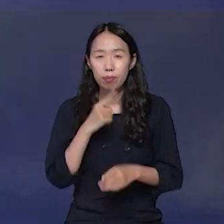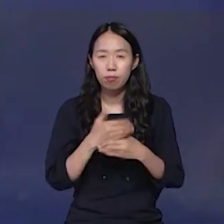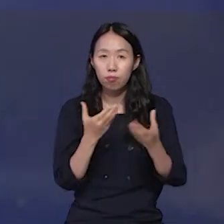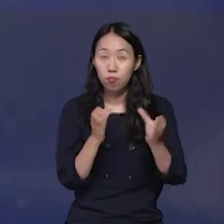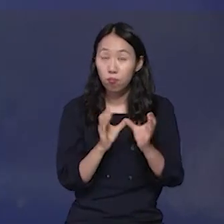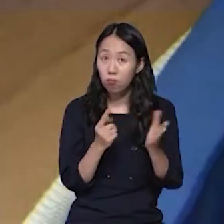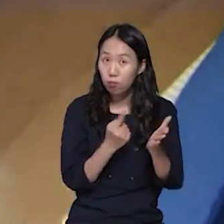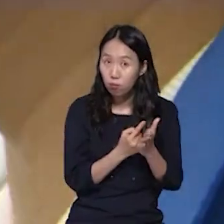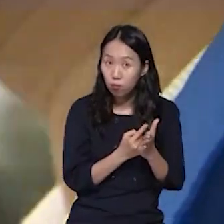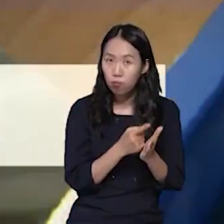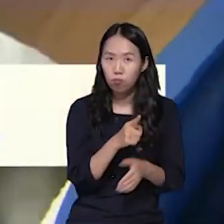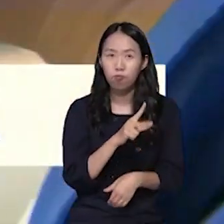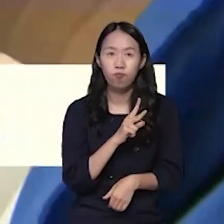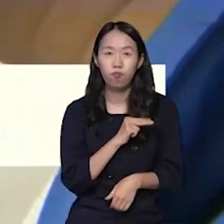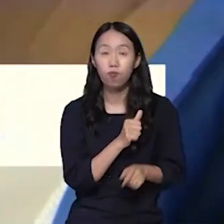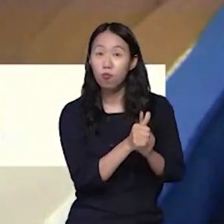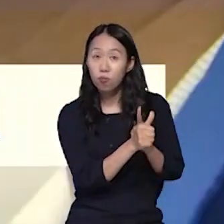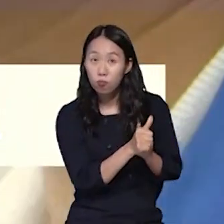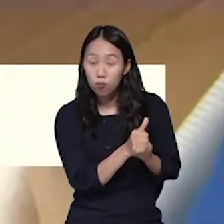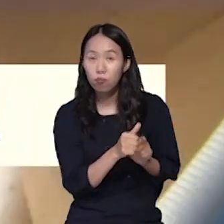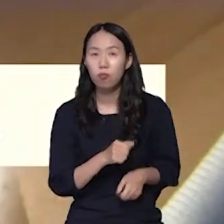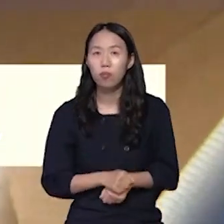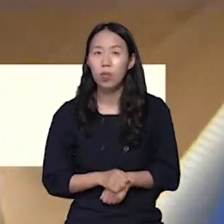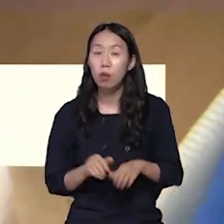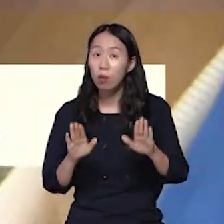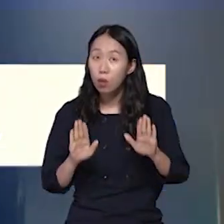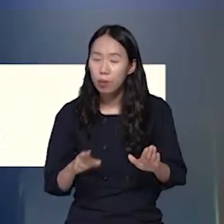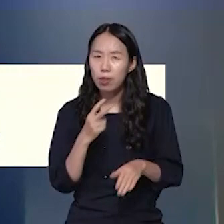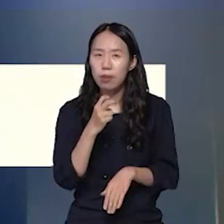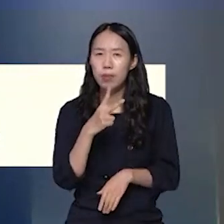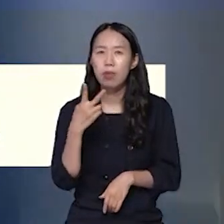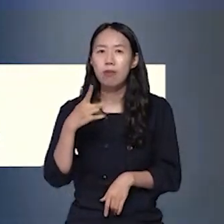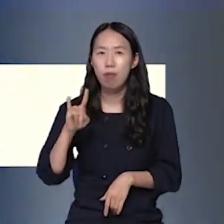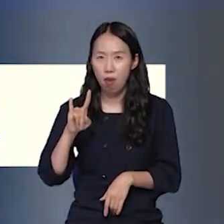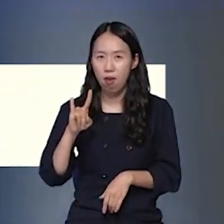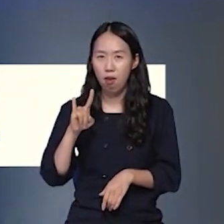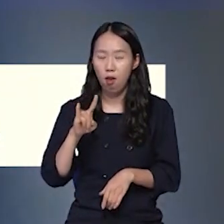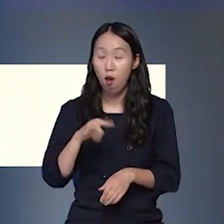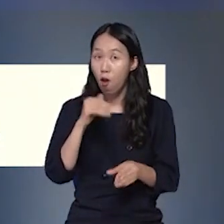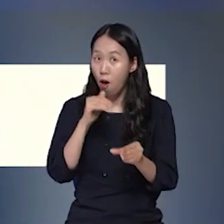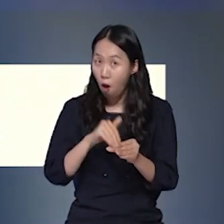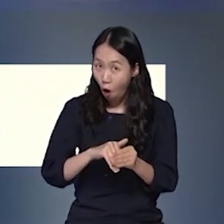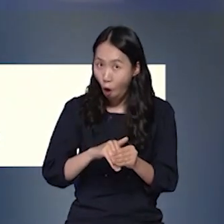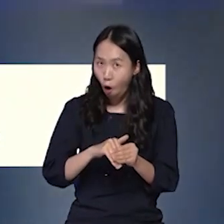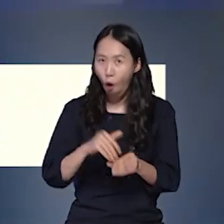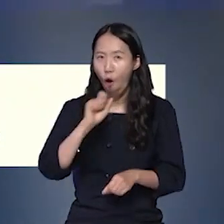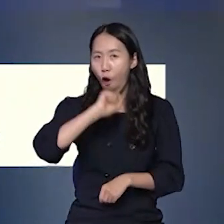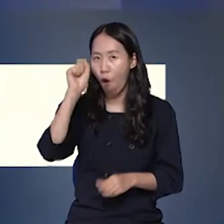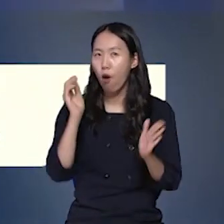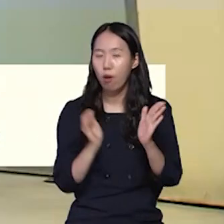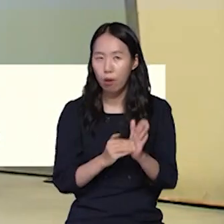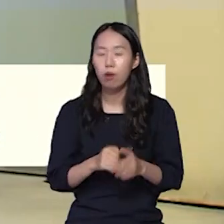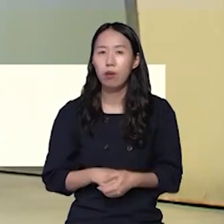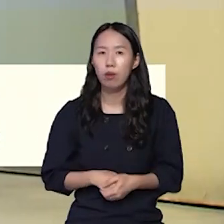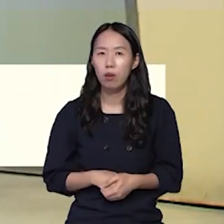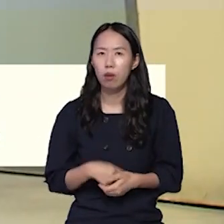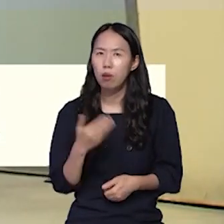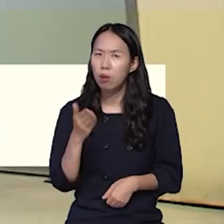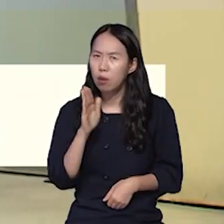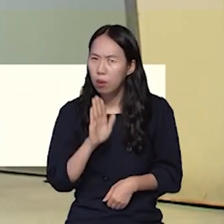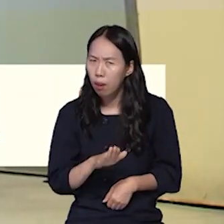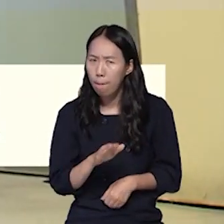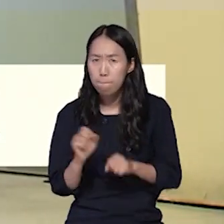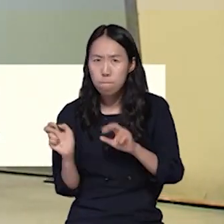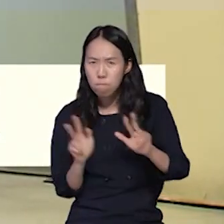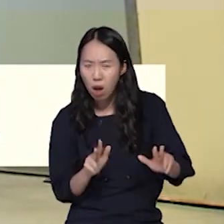더불어민주당 소속으로 광주에 지역구를 둔 A 의원은 이번 22대 총선에서 처음으로 국회의원 배지를 달았습니다. 하지만